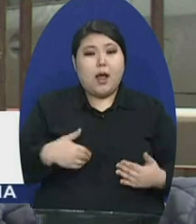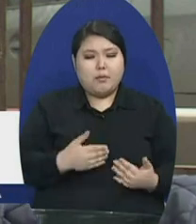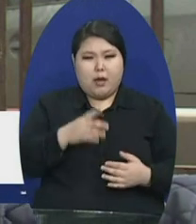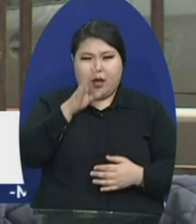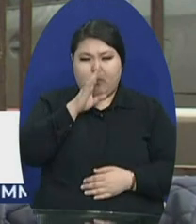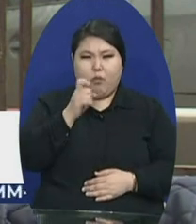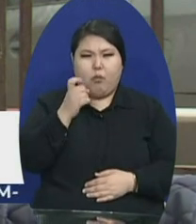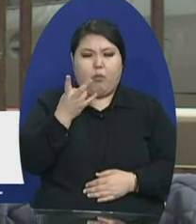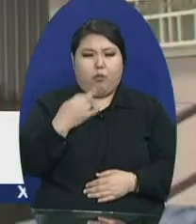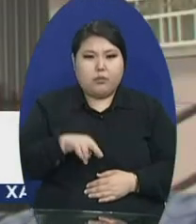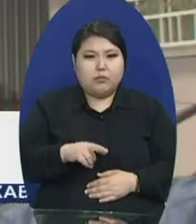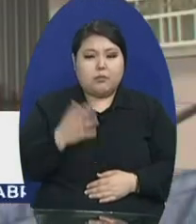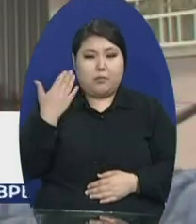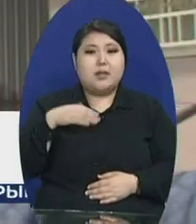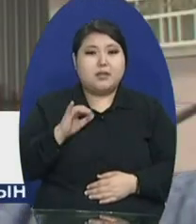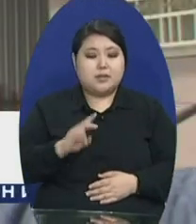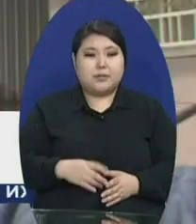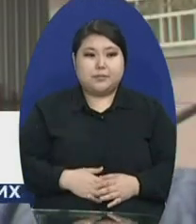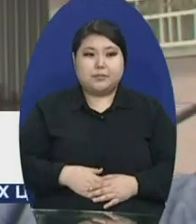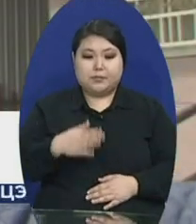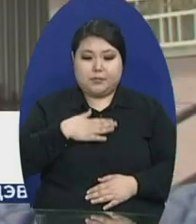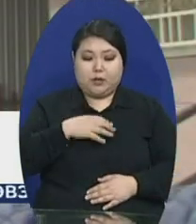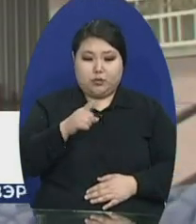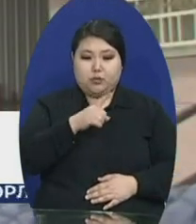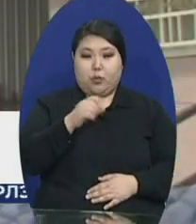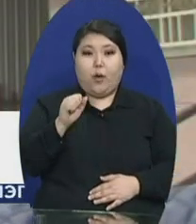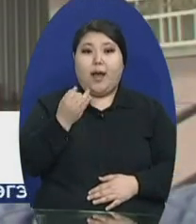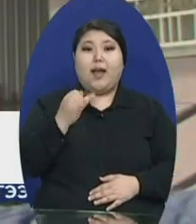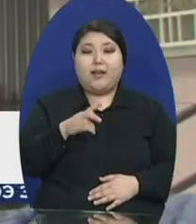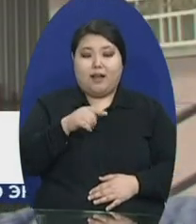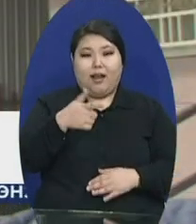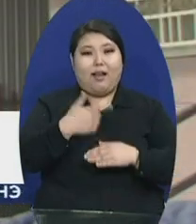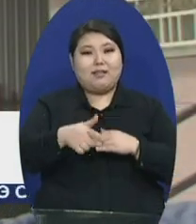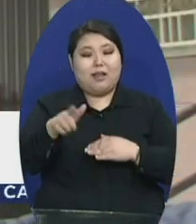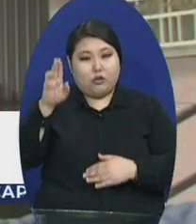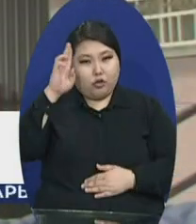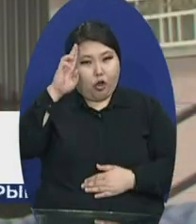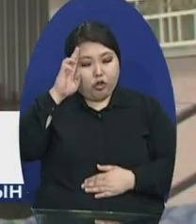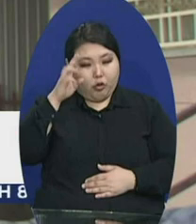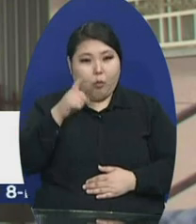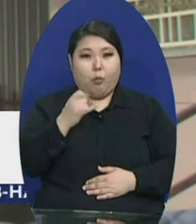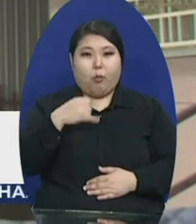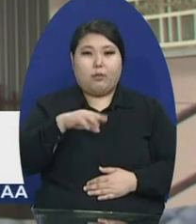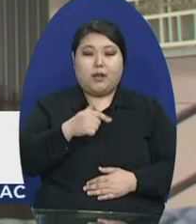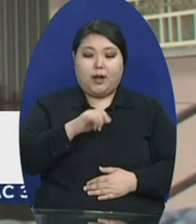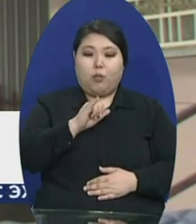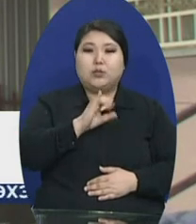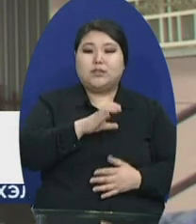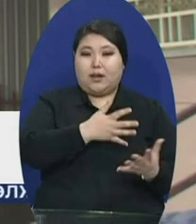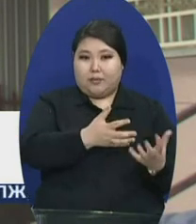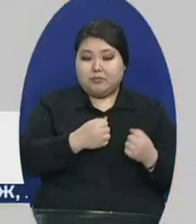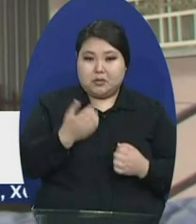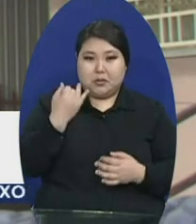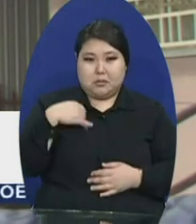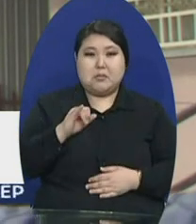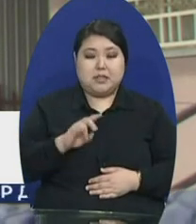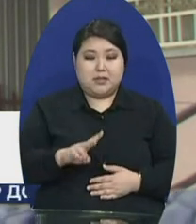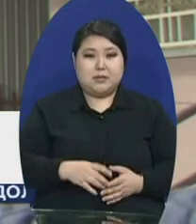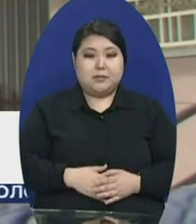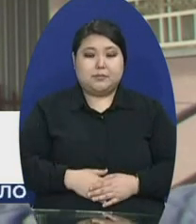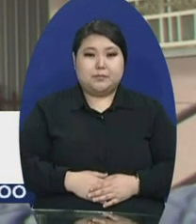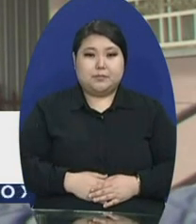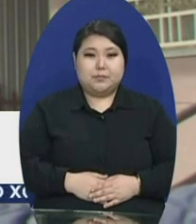хүнд нөхцөлд байсан. Манах ч ерөөсө 100 айлтай одоо гадаанаа нойлтой худгаас ус авдаг. Тэгэхгүй л байр байлаа шүү дээ.